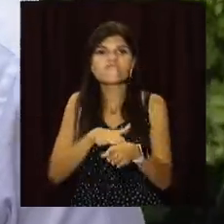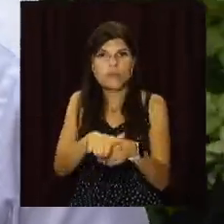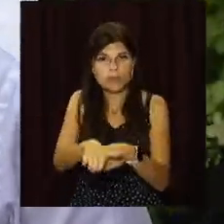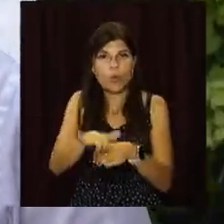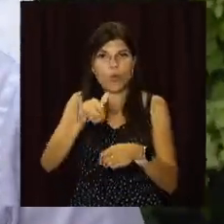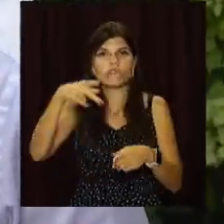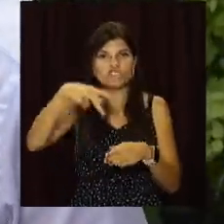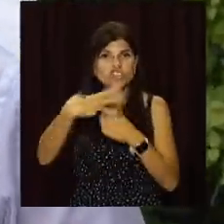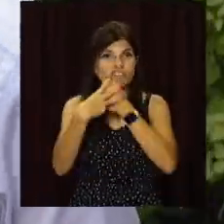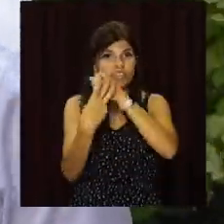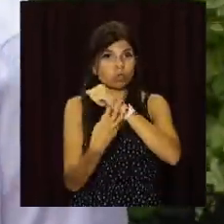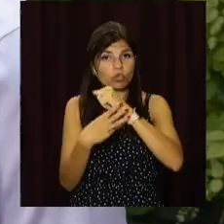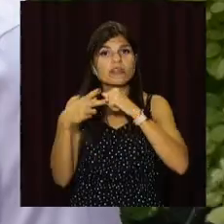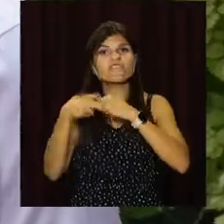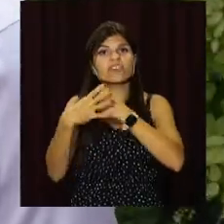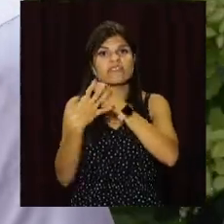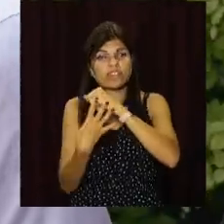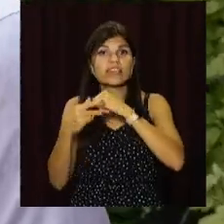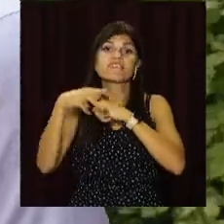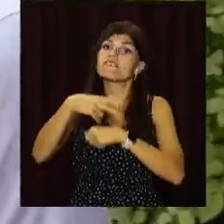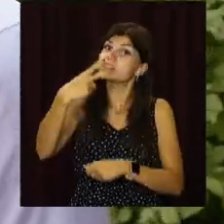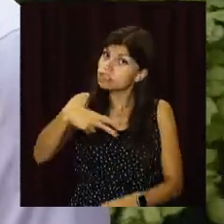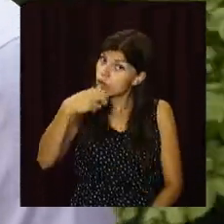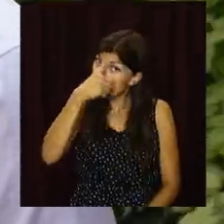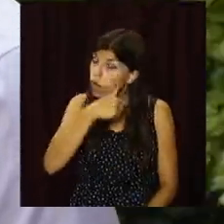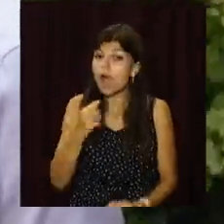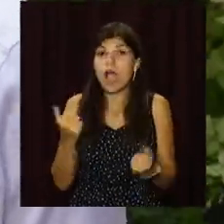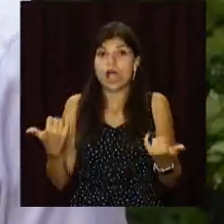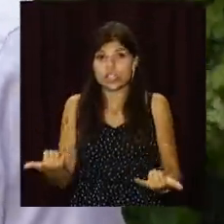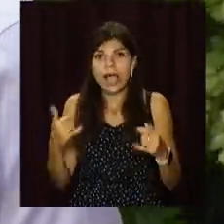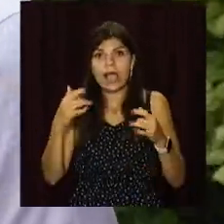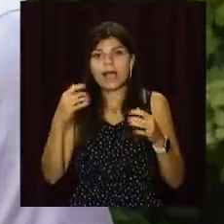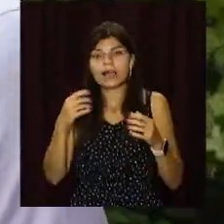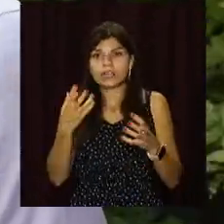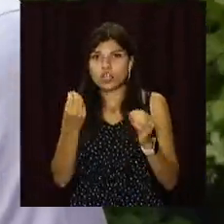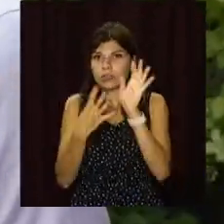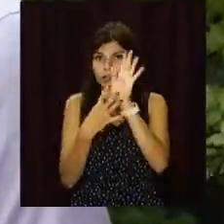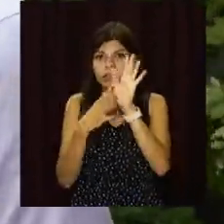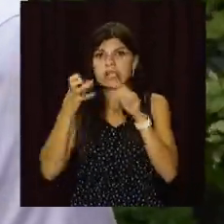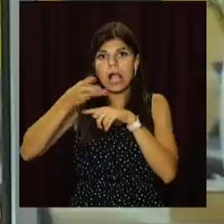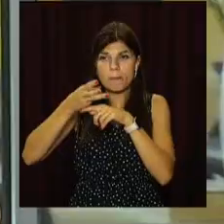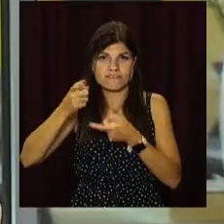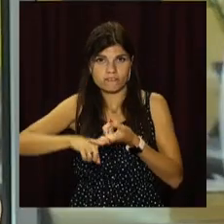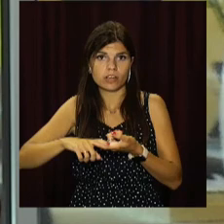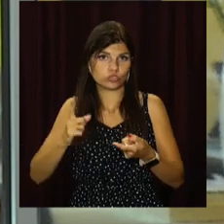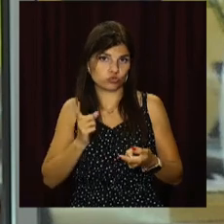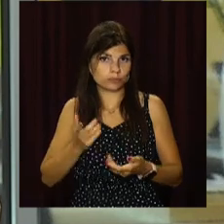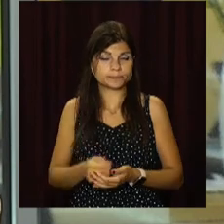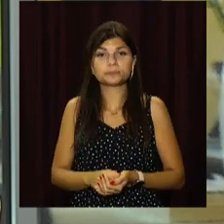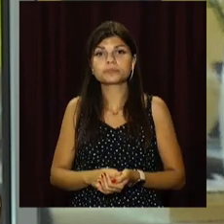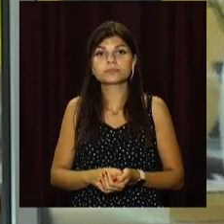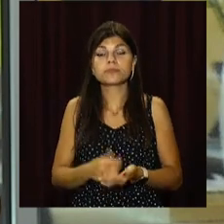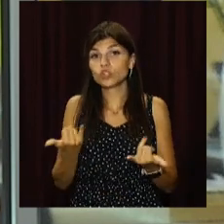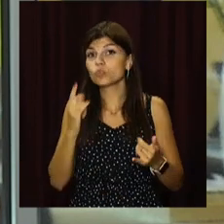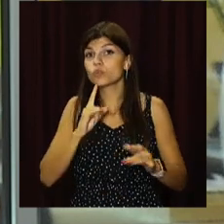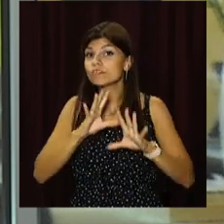у 2018, 2019, 2020 році. І зараз на реалізації ми маємо 9 проєктів з камерами. На цьому у мене